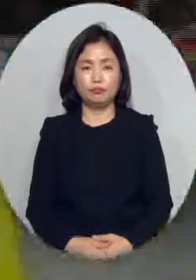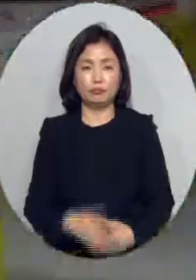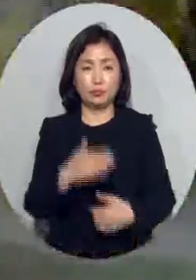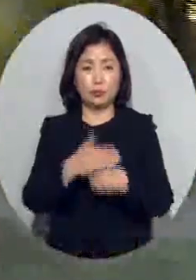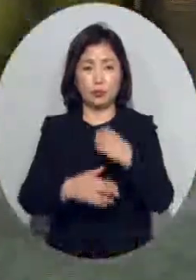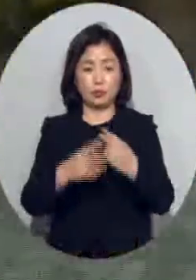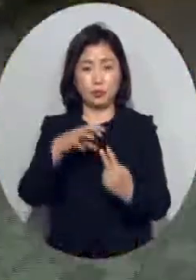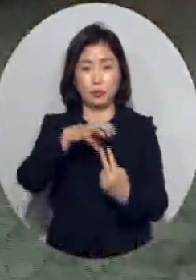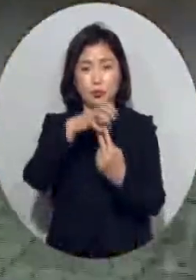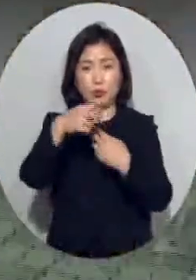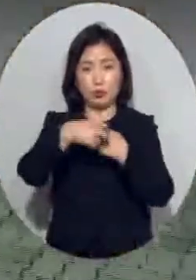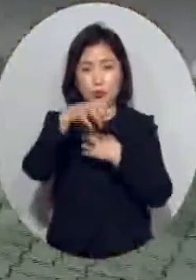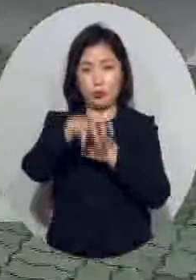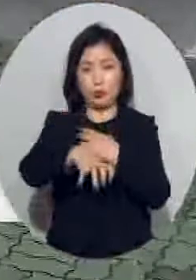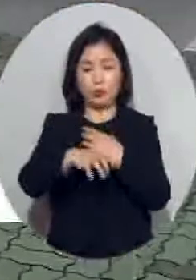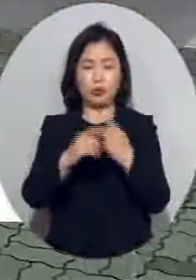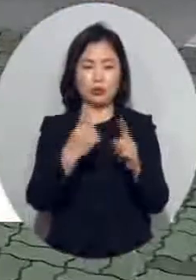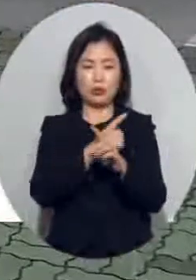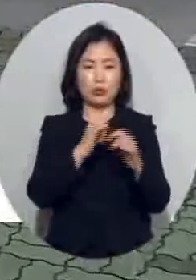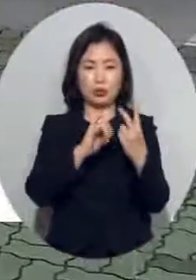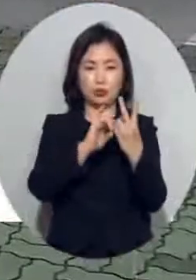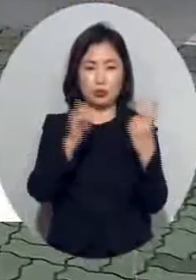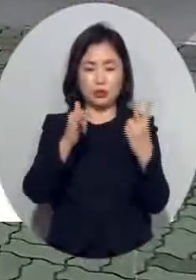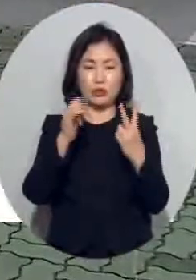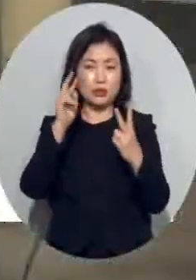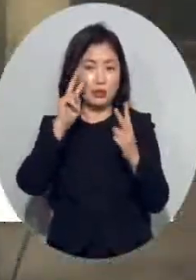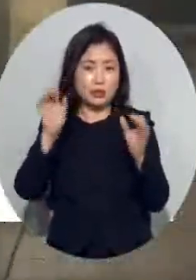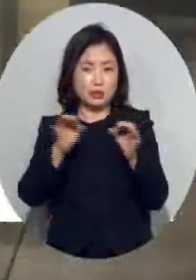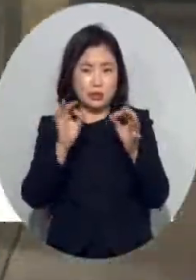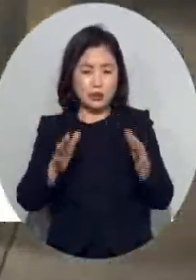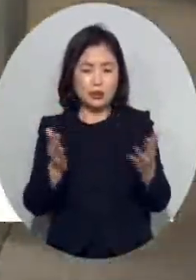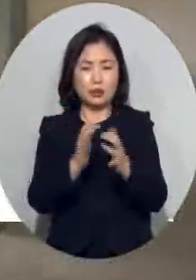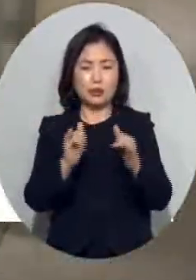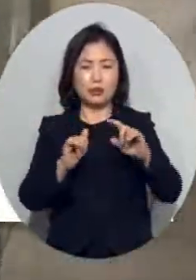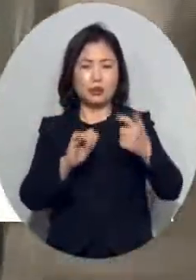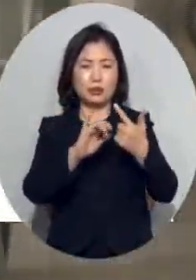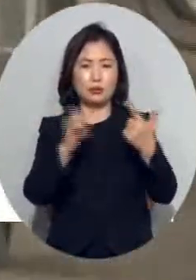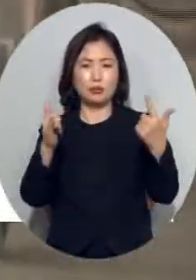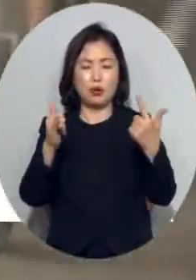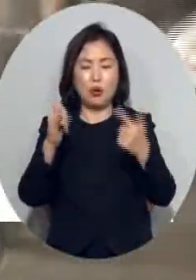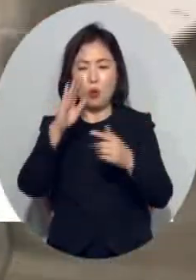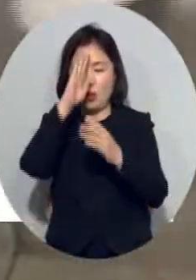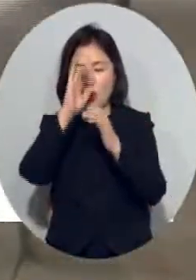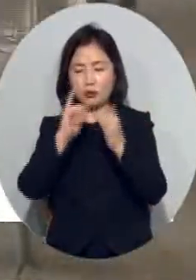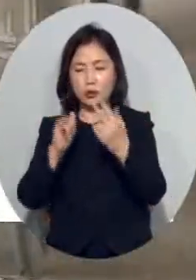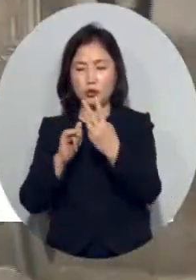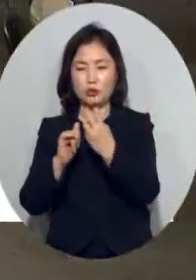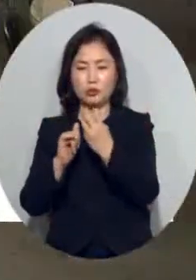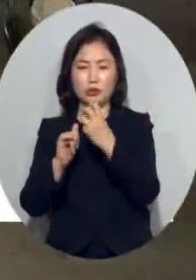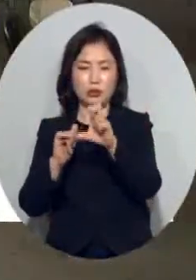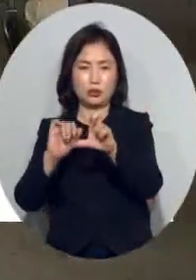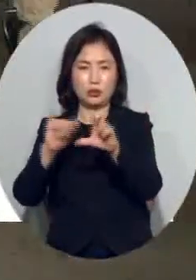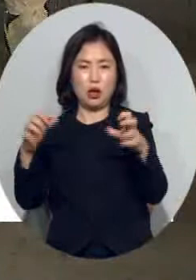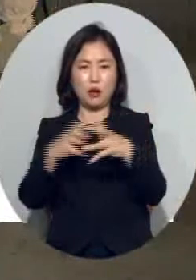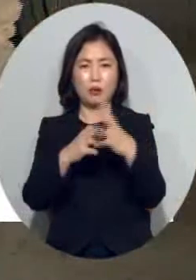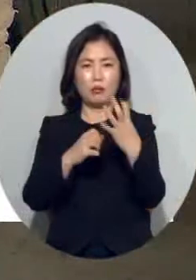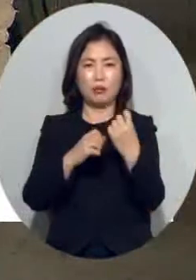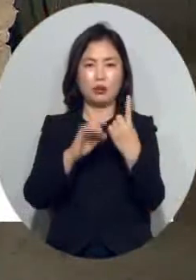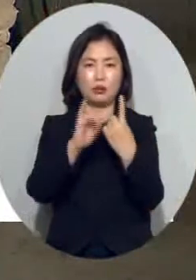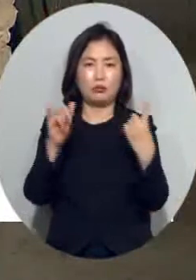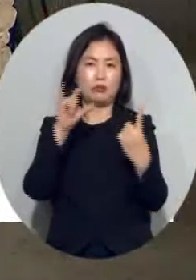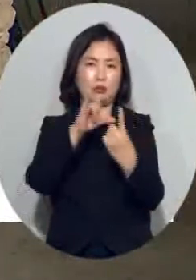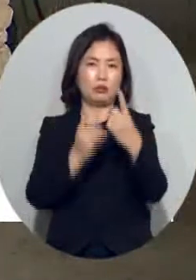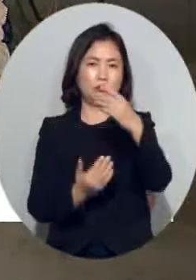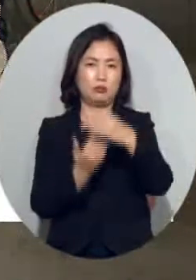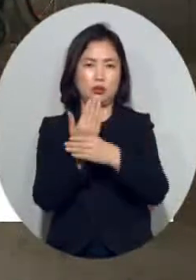대구의 한 요양병원에서 치료사 2명을 시작으로 이틀 사이 종사자 16명과 환자 25명 등 41명의